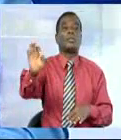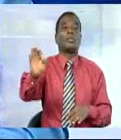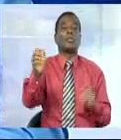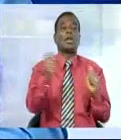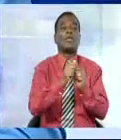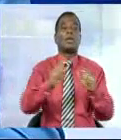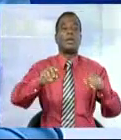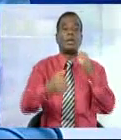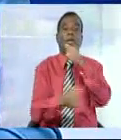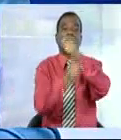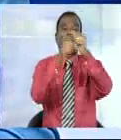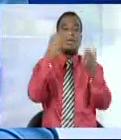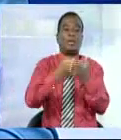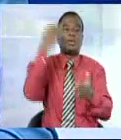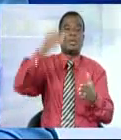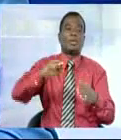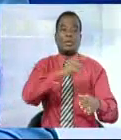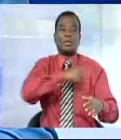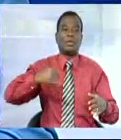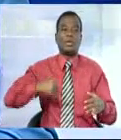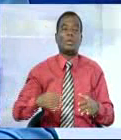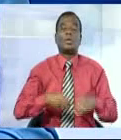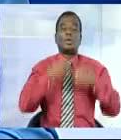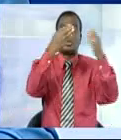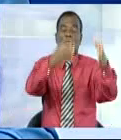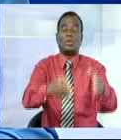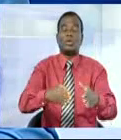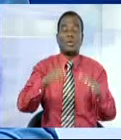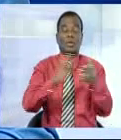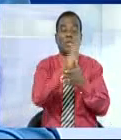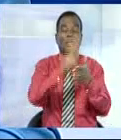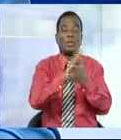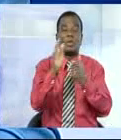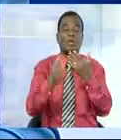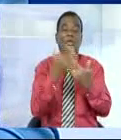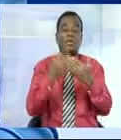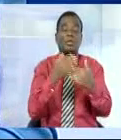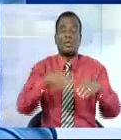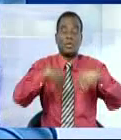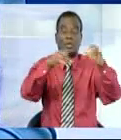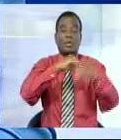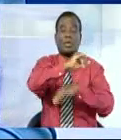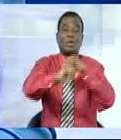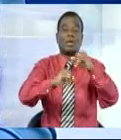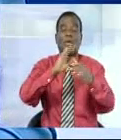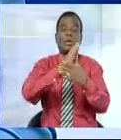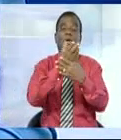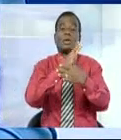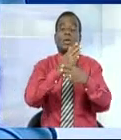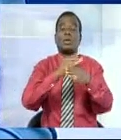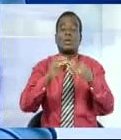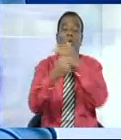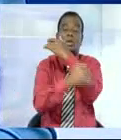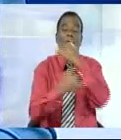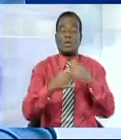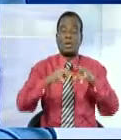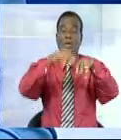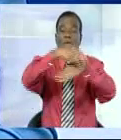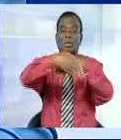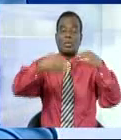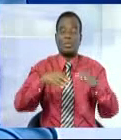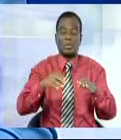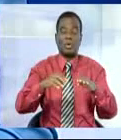avec le concours financier du Japon, se dote d'un outil de facilitation du commerce inter-État. Le poste contrôle,